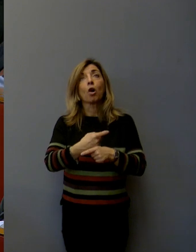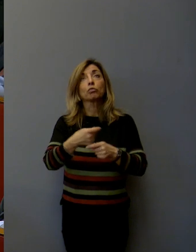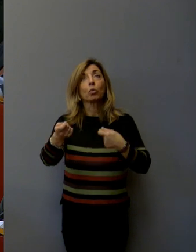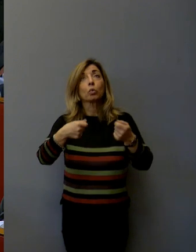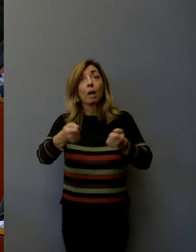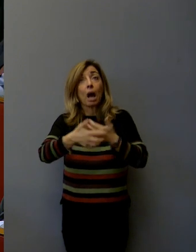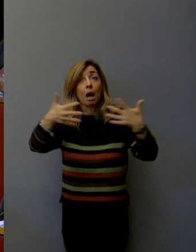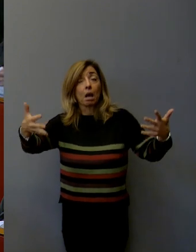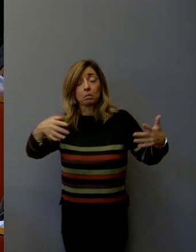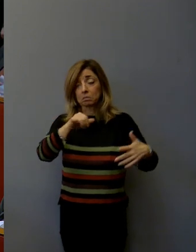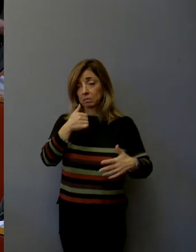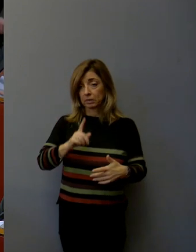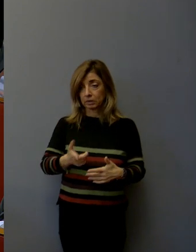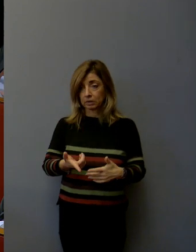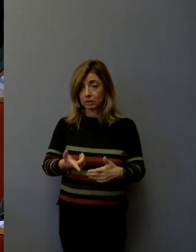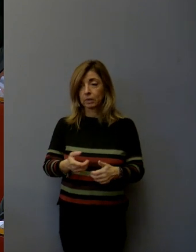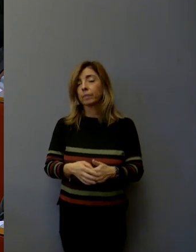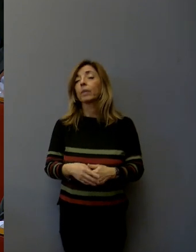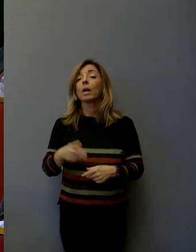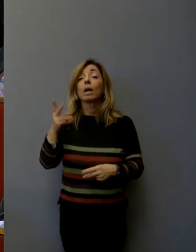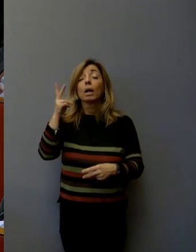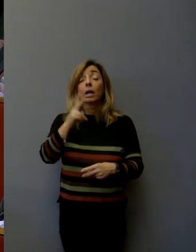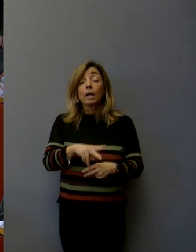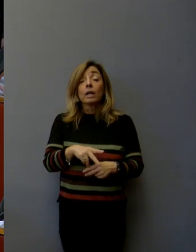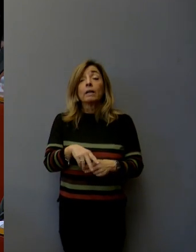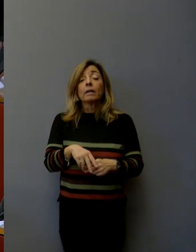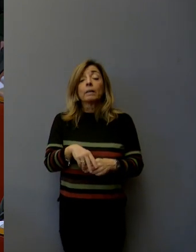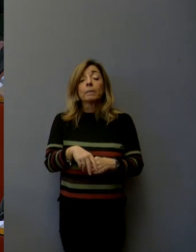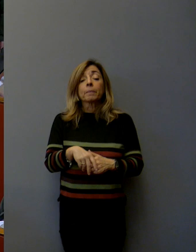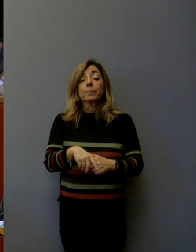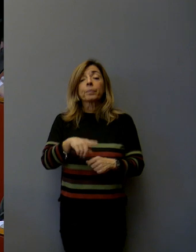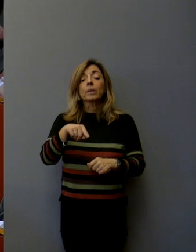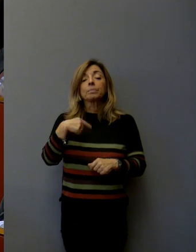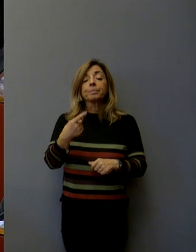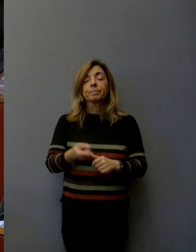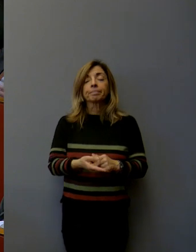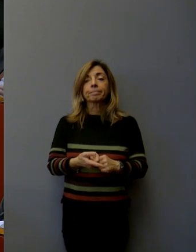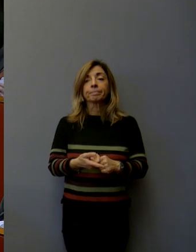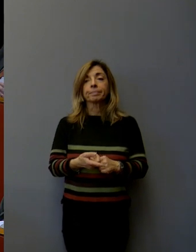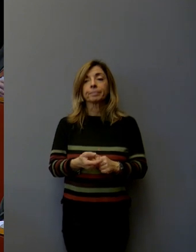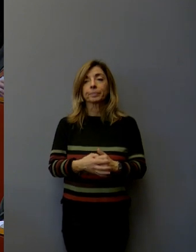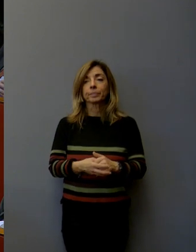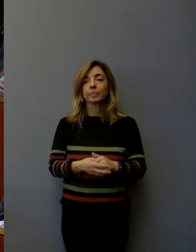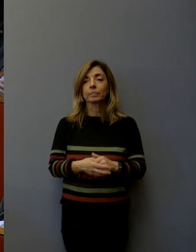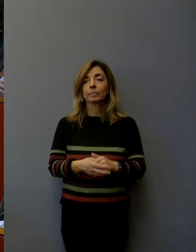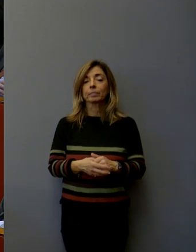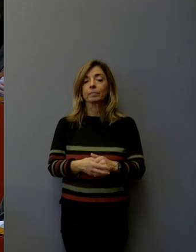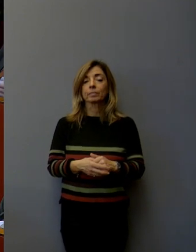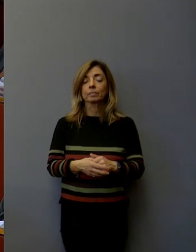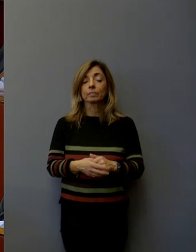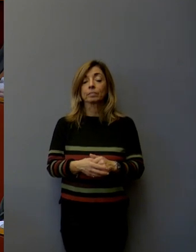Però quel tutto questo cozza poi con no come dire le offerte